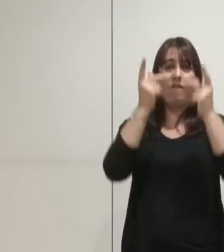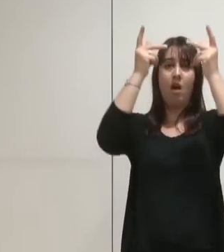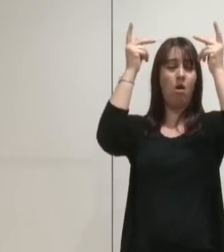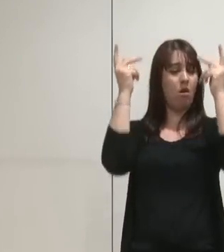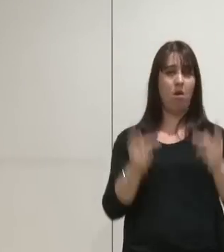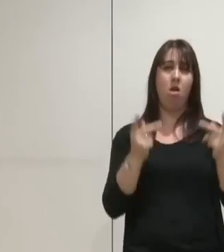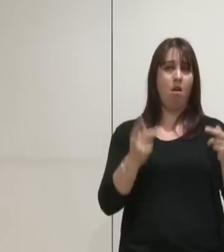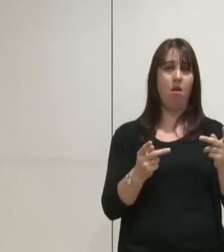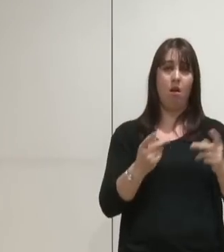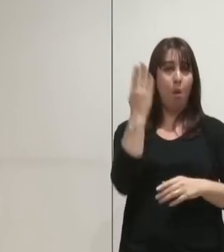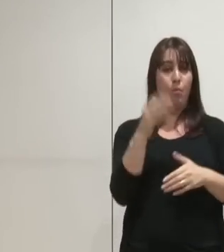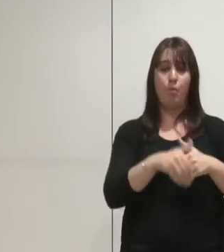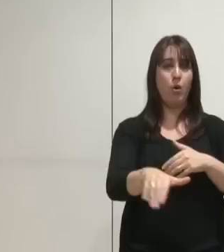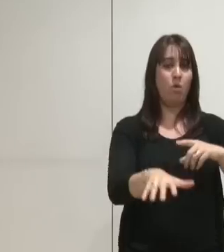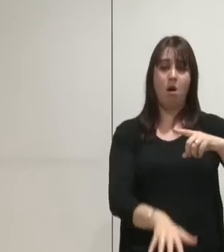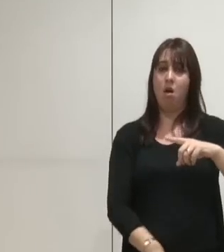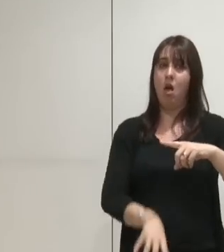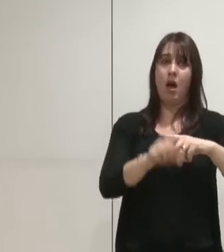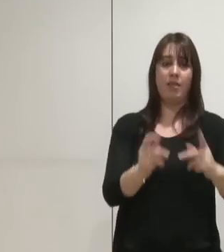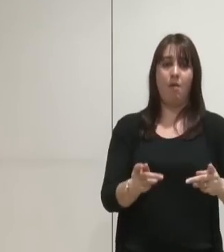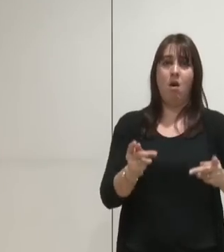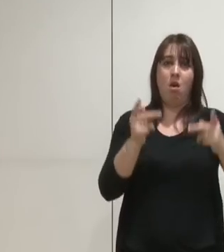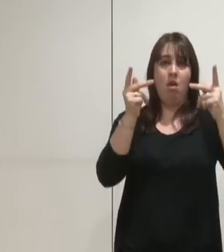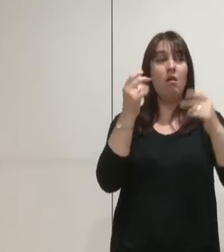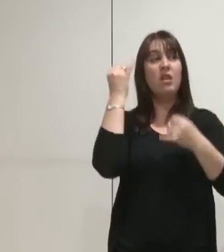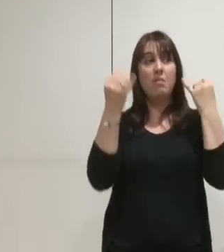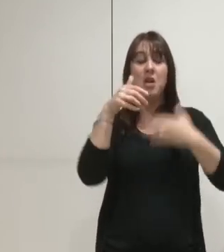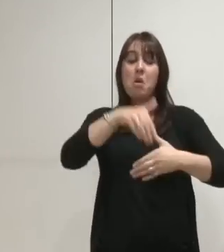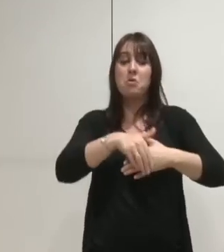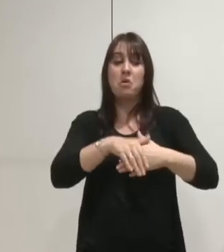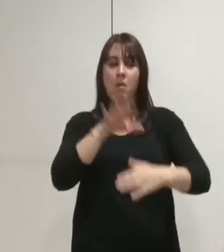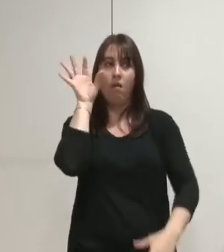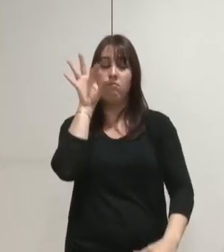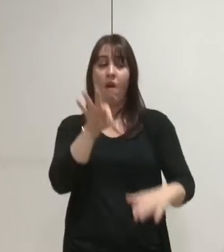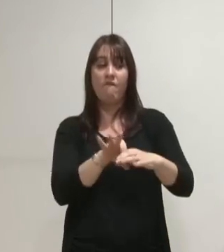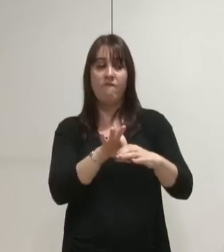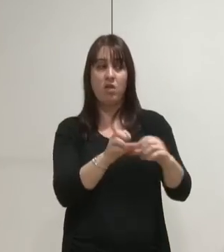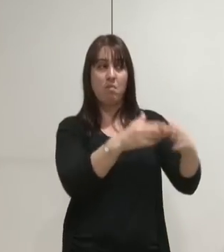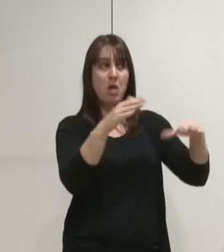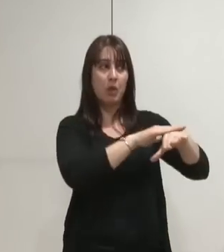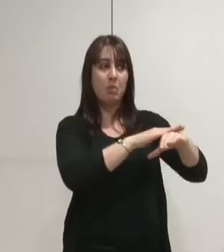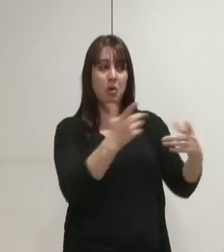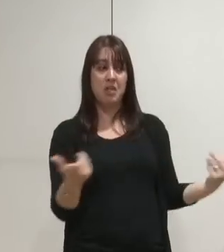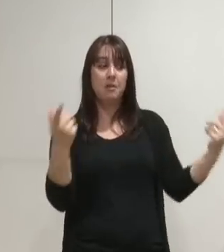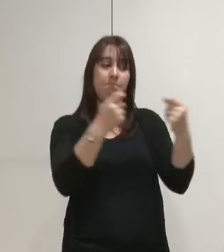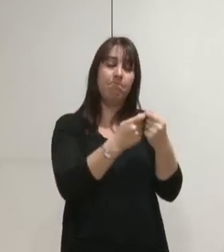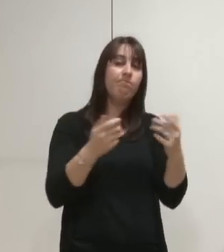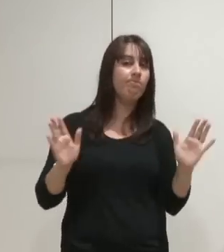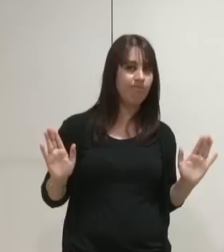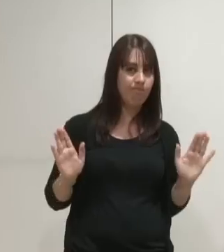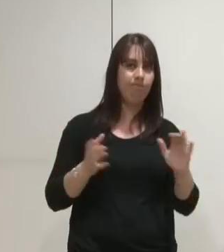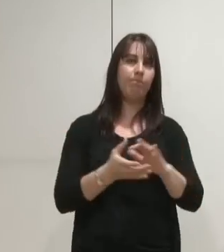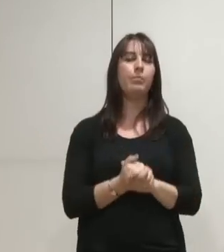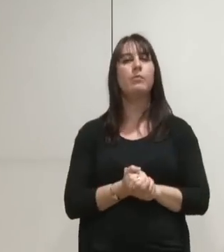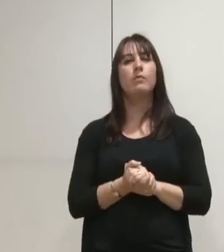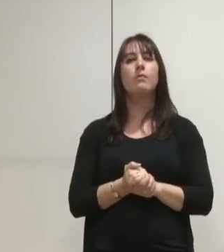compenser à un moment si la décision de ce soir va dans le sens de ce que vous souhaitez alors le choix qui est proposé ce